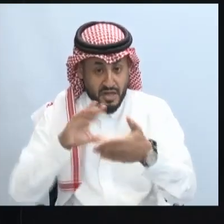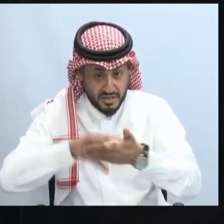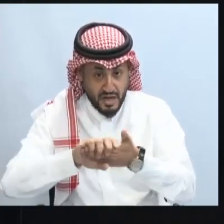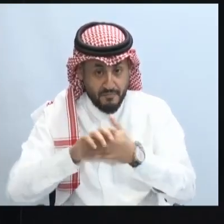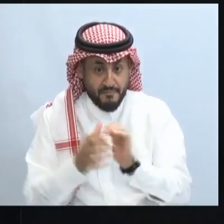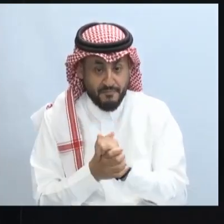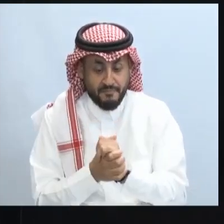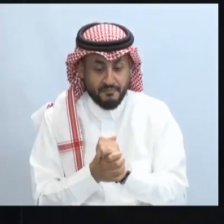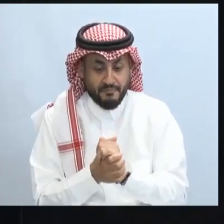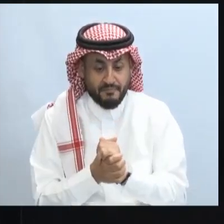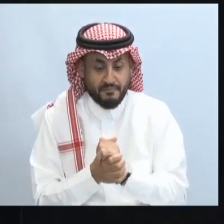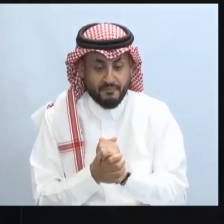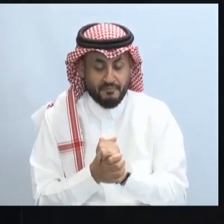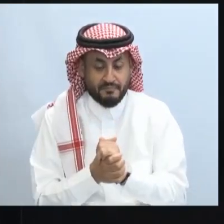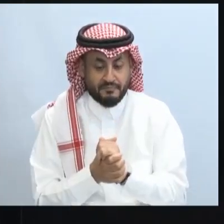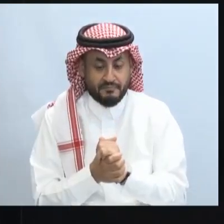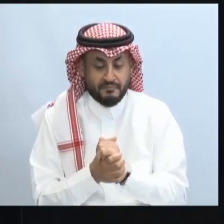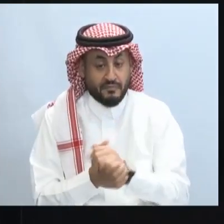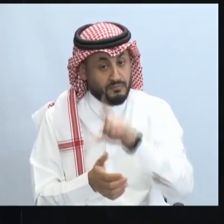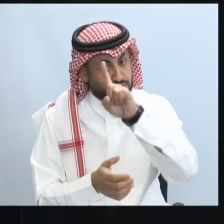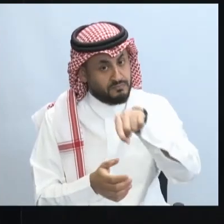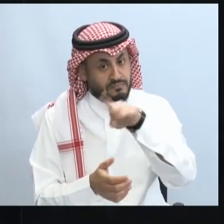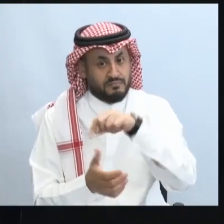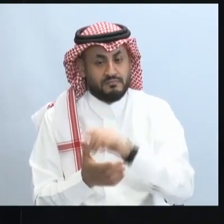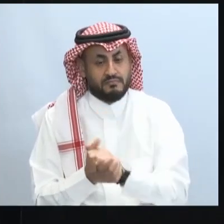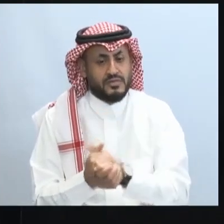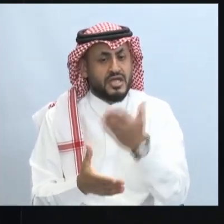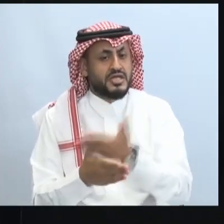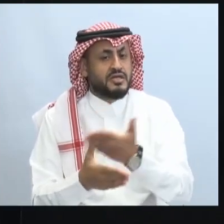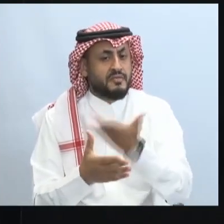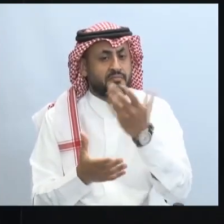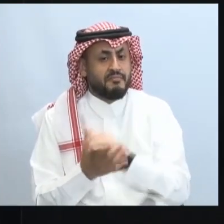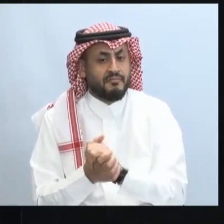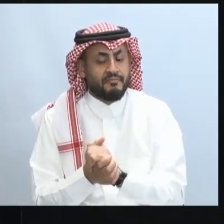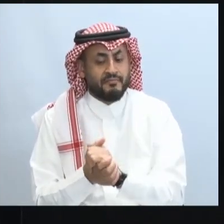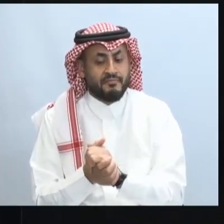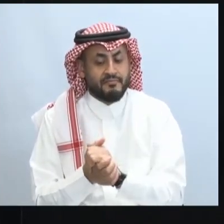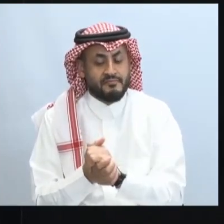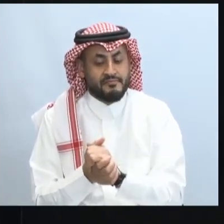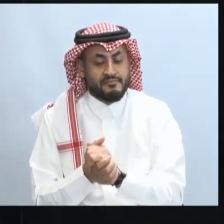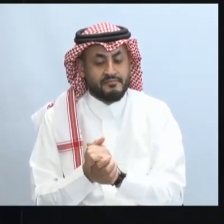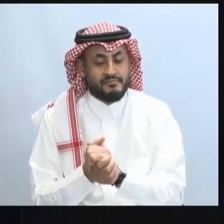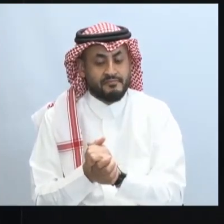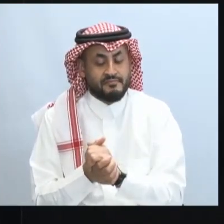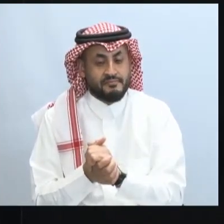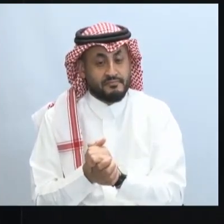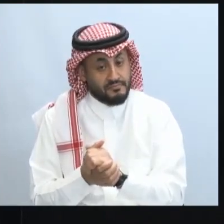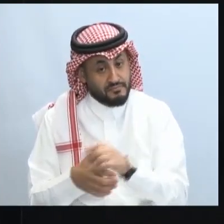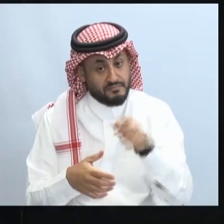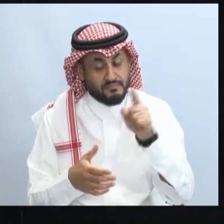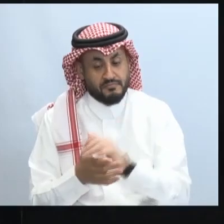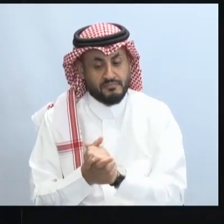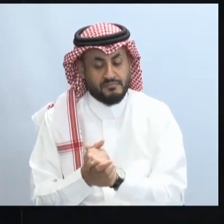على الرجل اه لم يسلم لماذا لماذا لم يسلم احسنتم